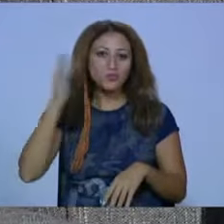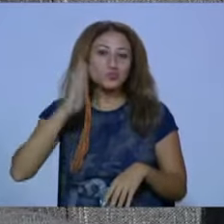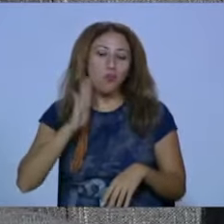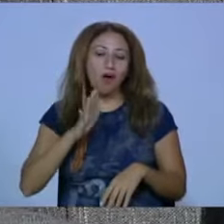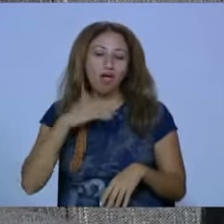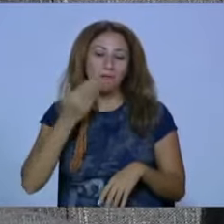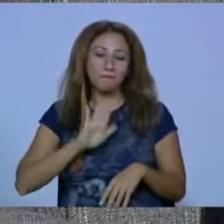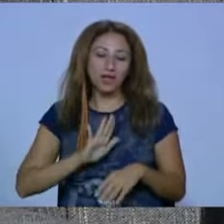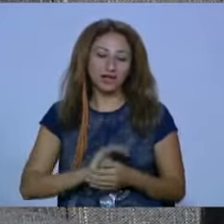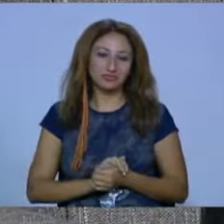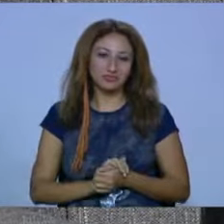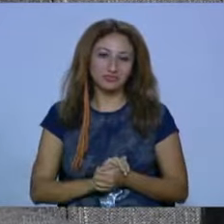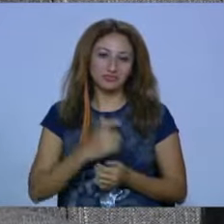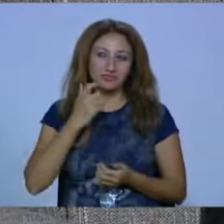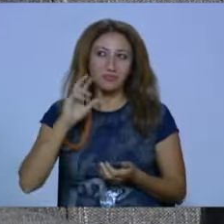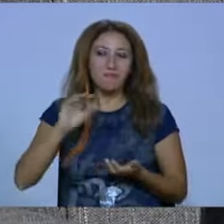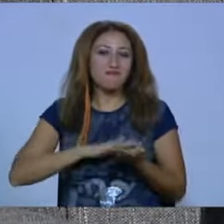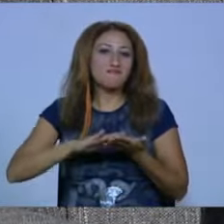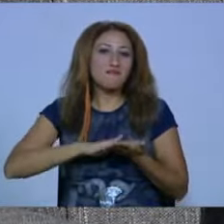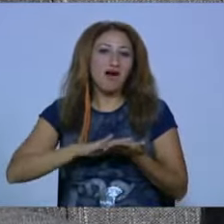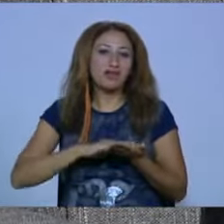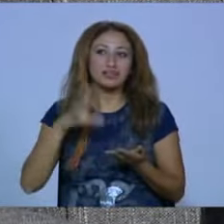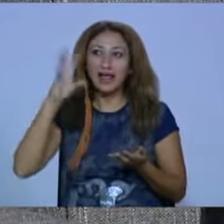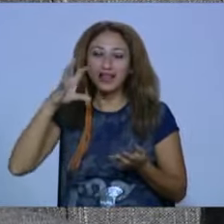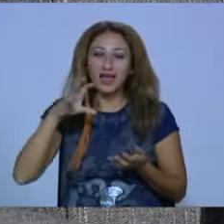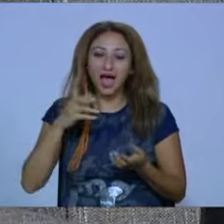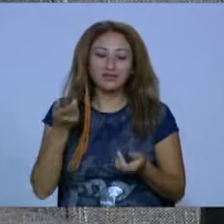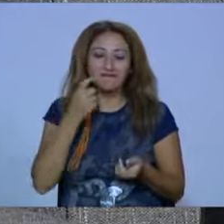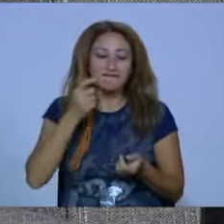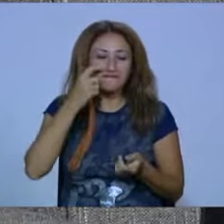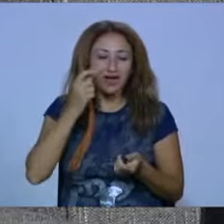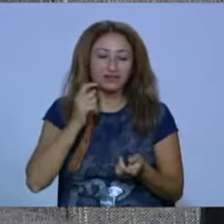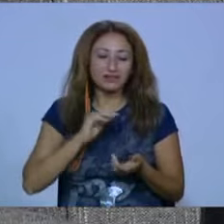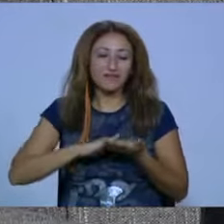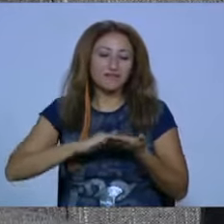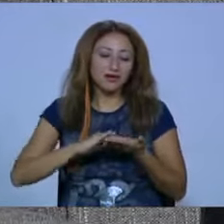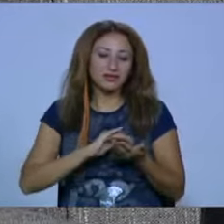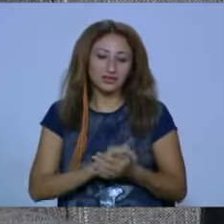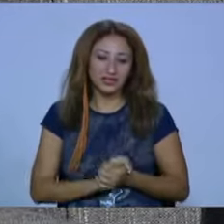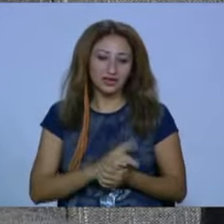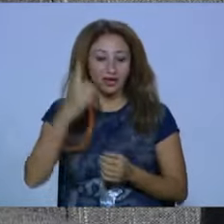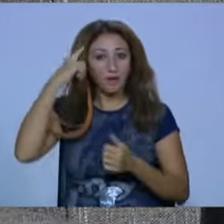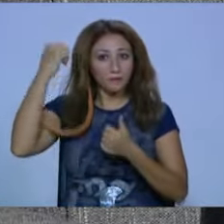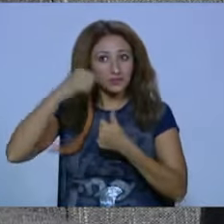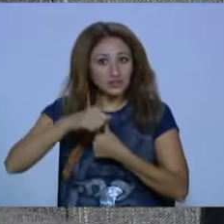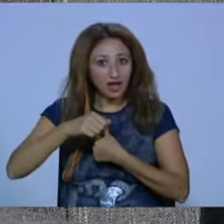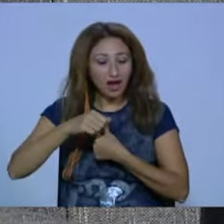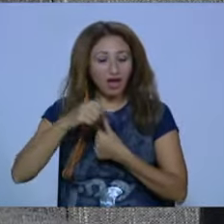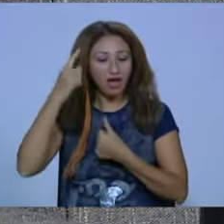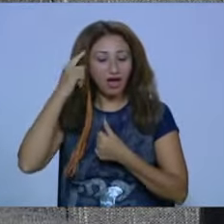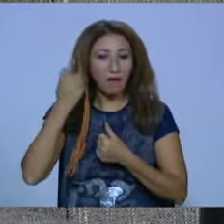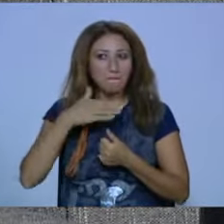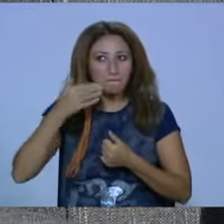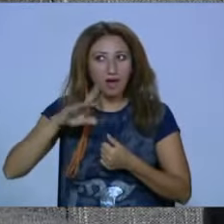الدنيا بسبب فراغ كبير في فن الكوميديا في مصر، لكن كل ما تيجي ذكرى أو